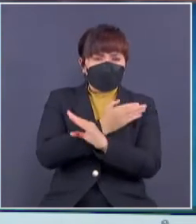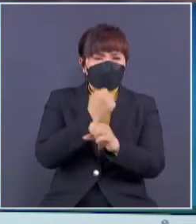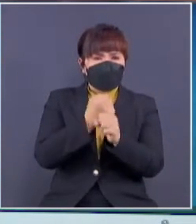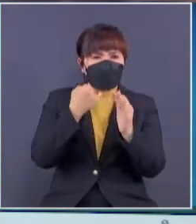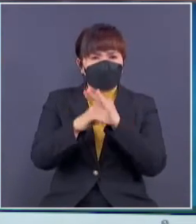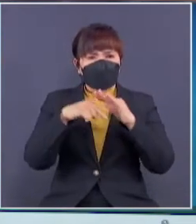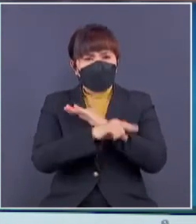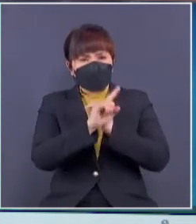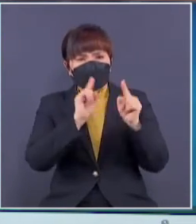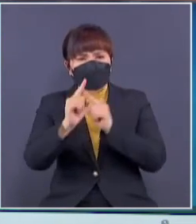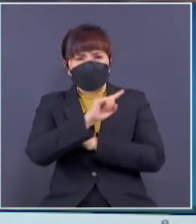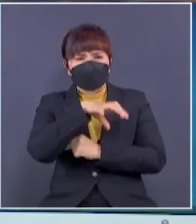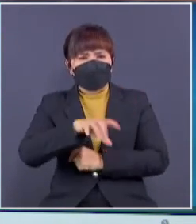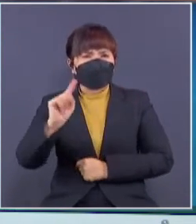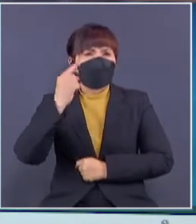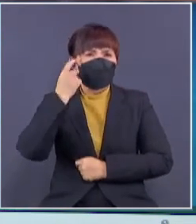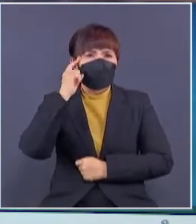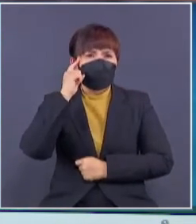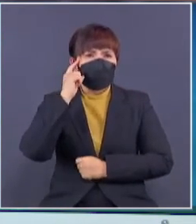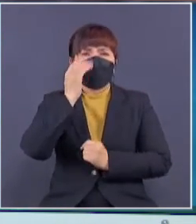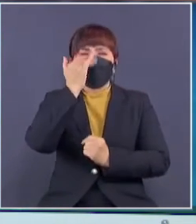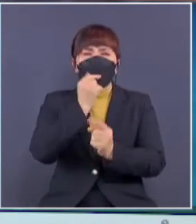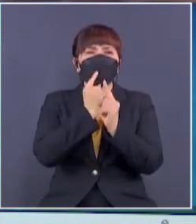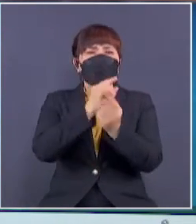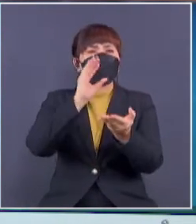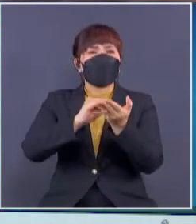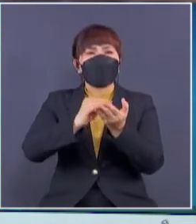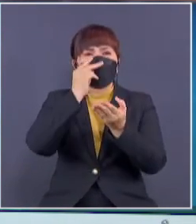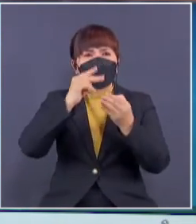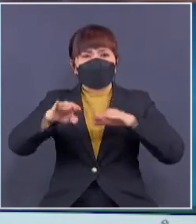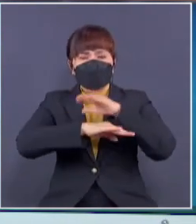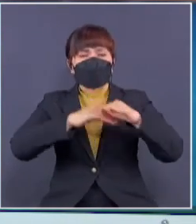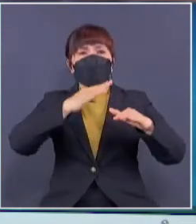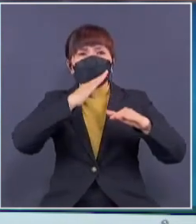ที่ร้านอื่นบ้างหรือเปล่าก็ไม่ทราบเพราะมีข้อมูลปลอมแปลงเอกสารต่างๆเต็มเลยนะครับ